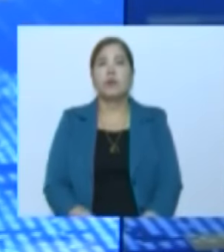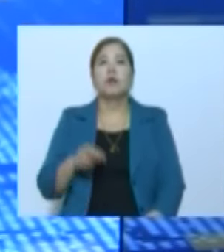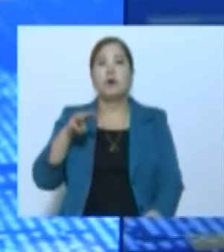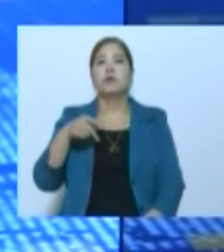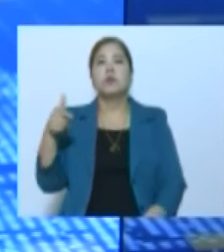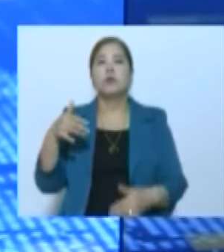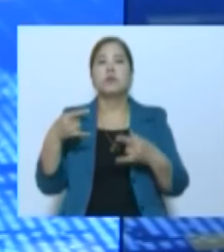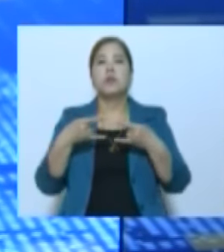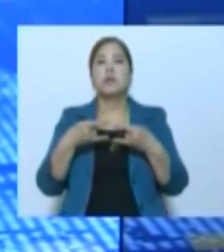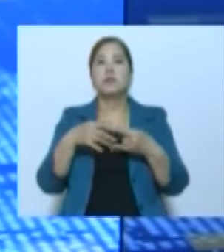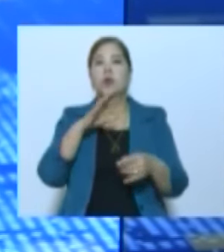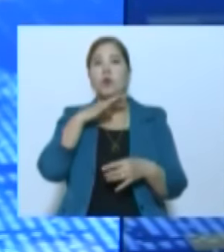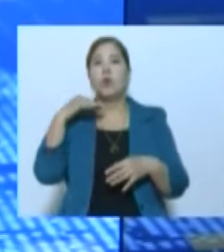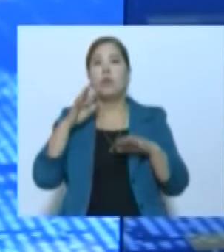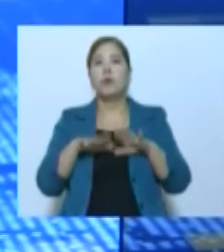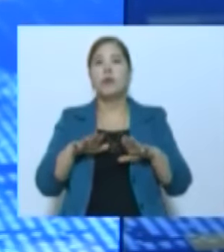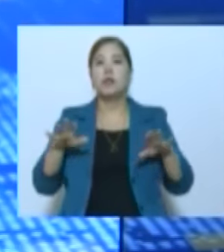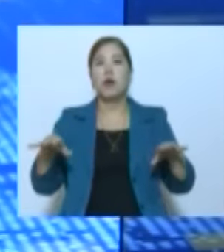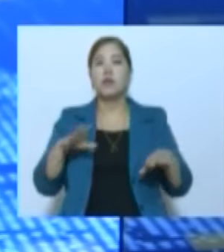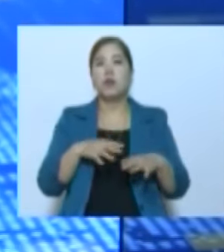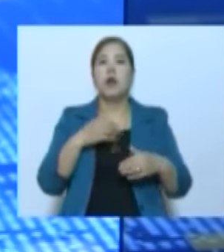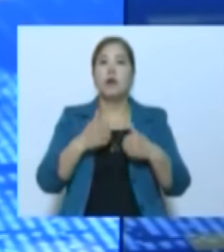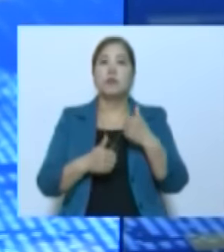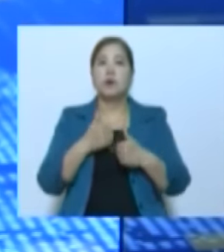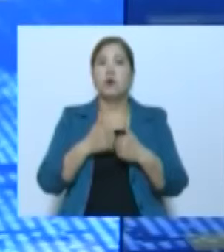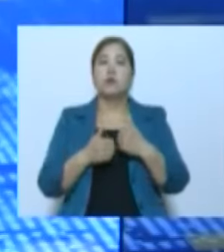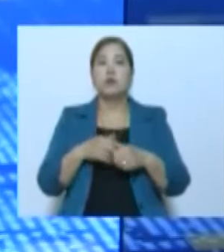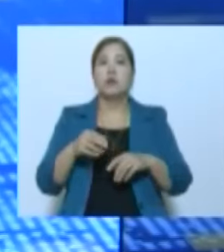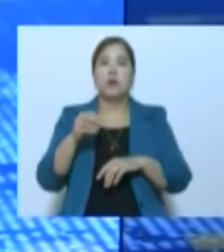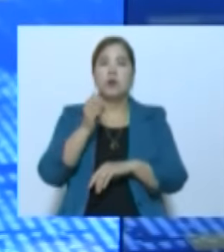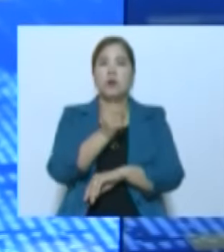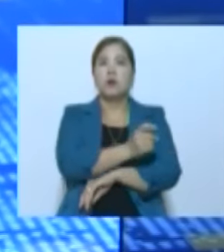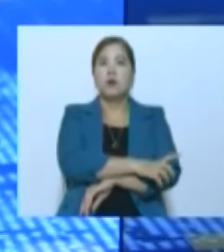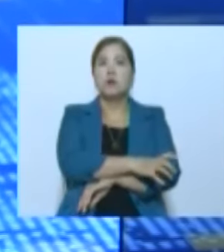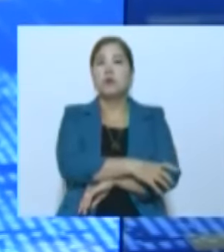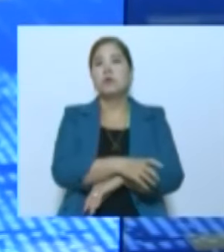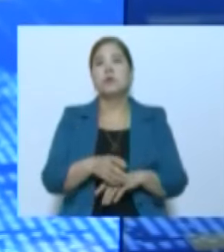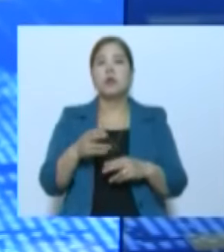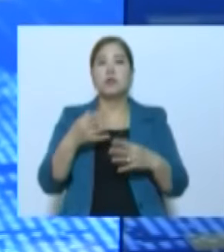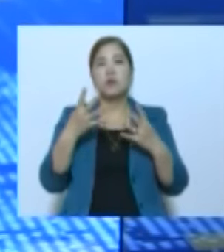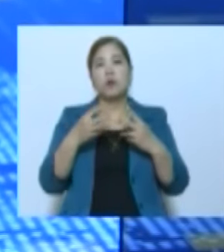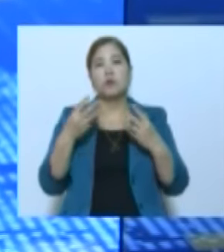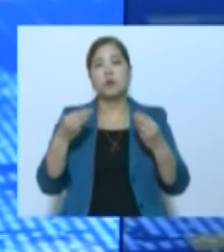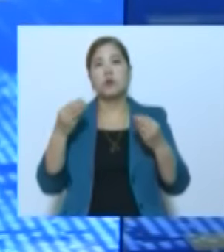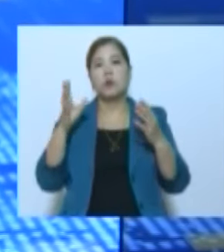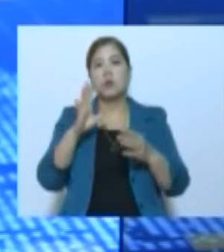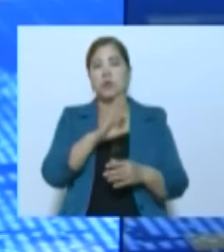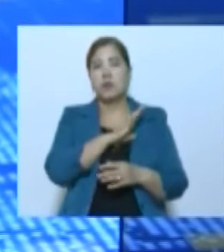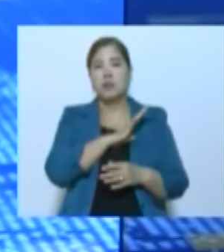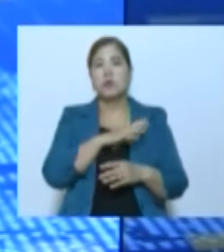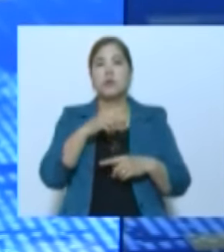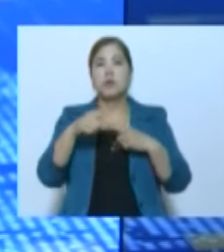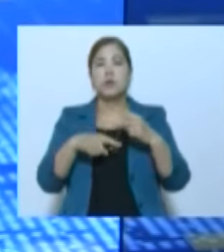Маңғыстау телеарнасындағы көп балалы ана байқауының аяқталуына санаулы күндер қалды. Көп құрсақ көтерген келіншектер бәсекесінің кезекті